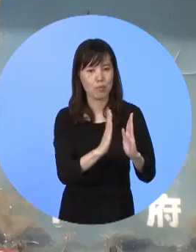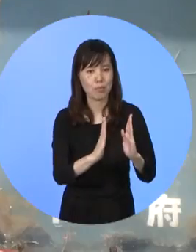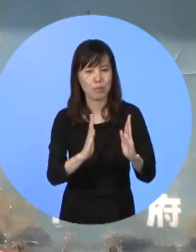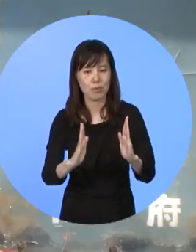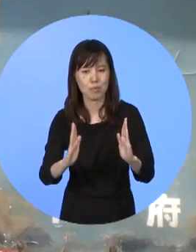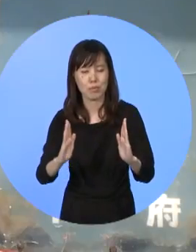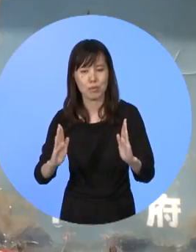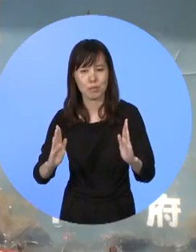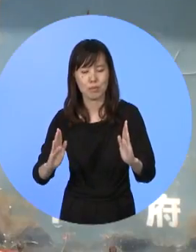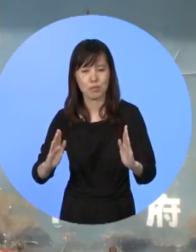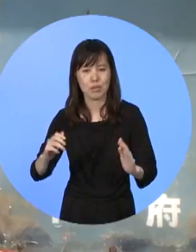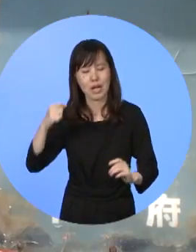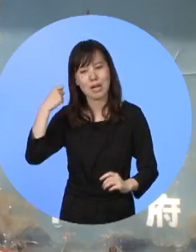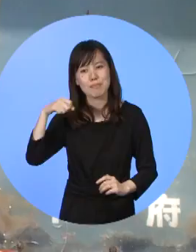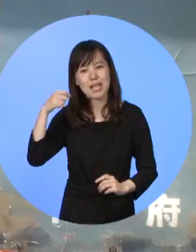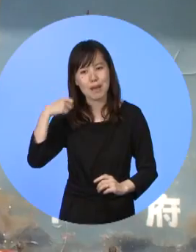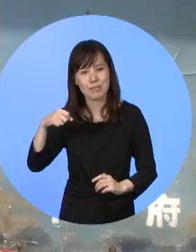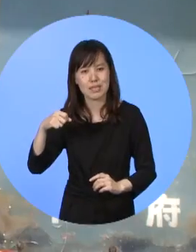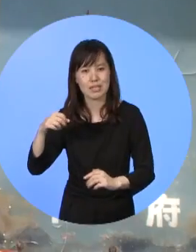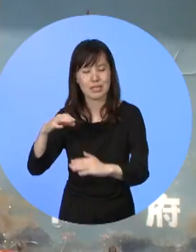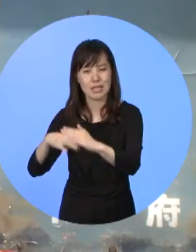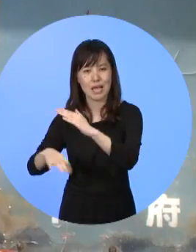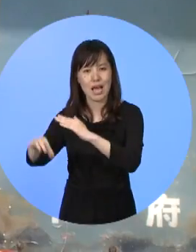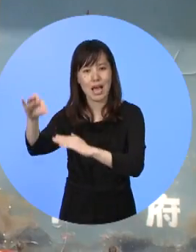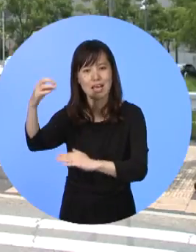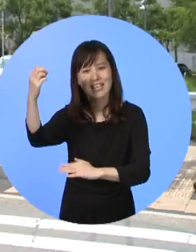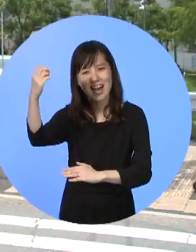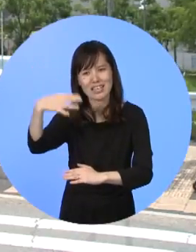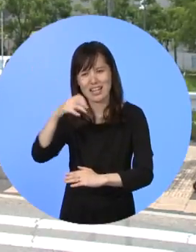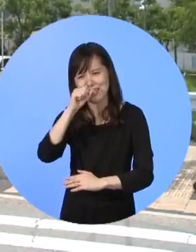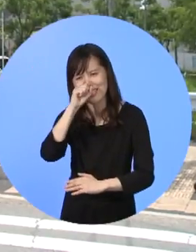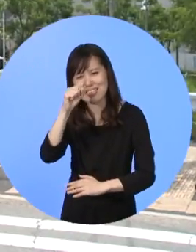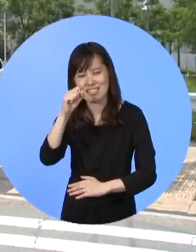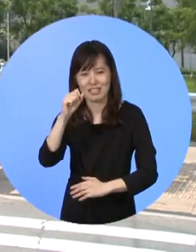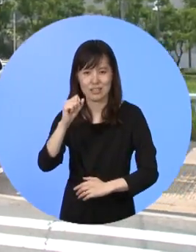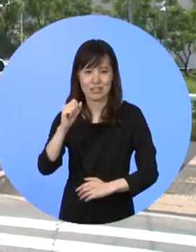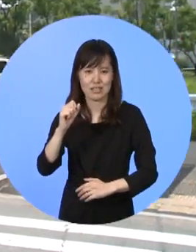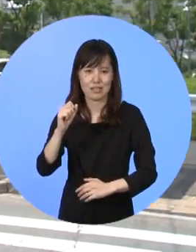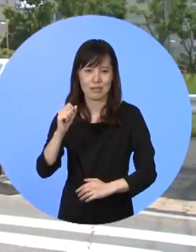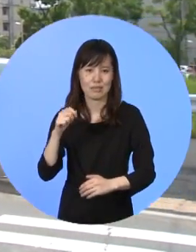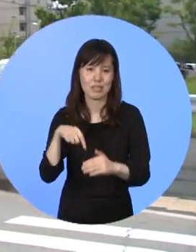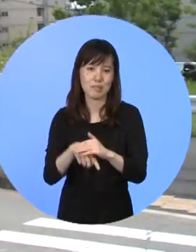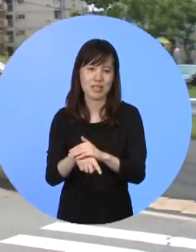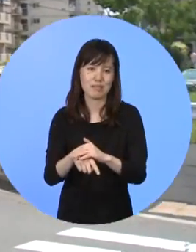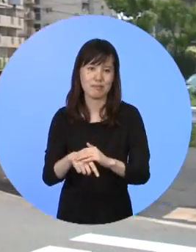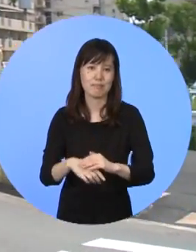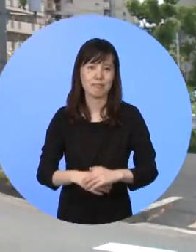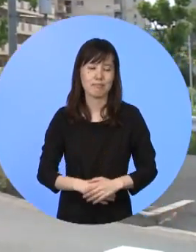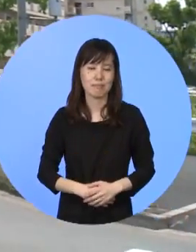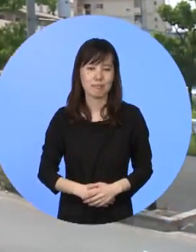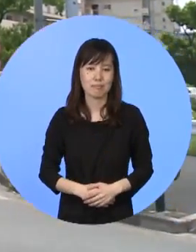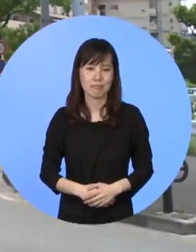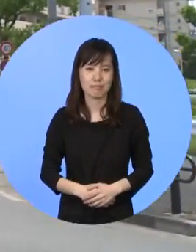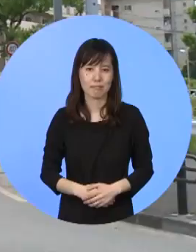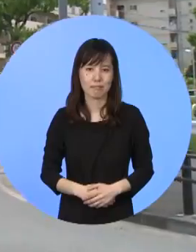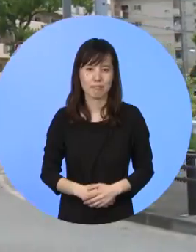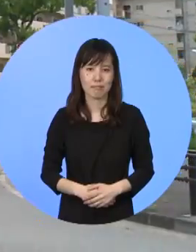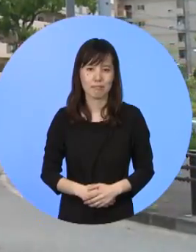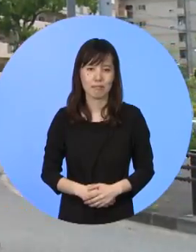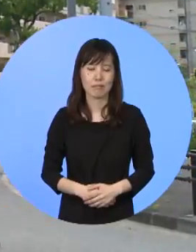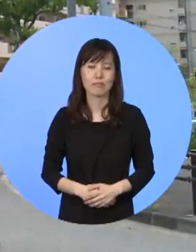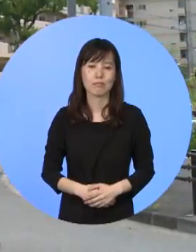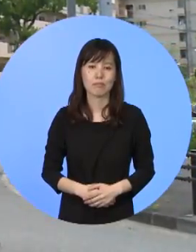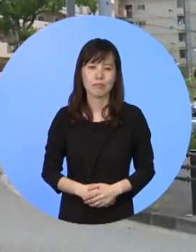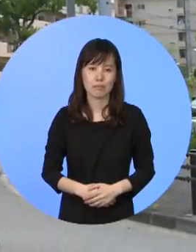ちんと南側に向いて建物が建ててた方が日当たりも良いし建物の効率も良いので、そっちの方を優先しましょう